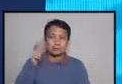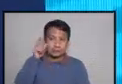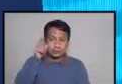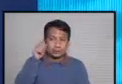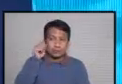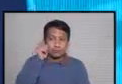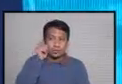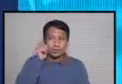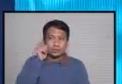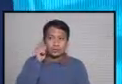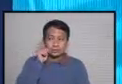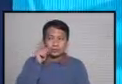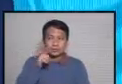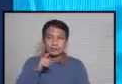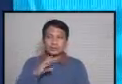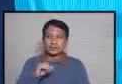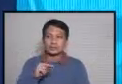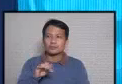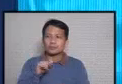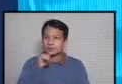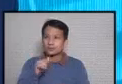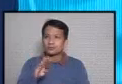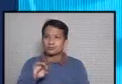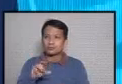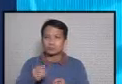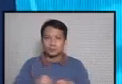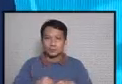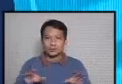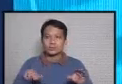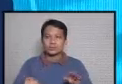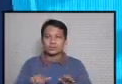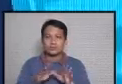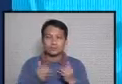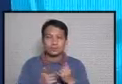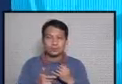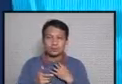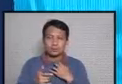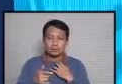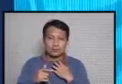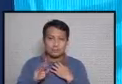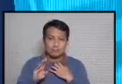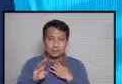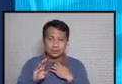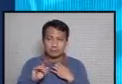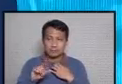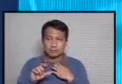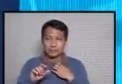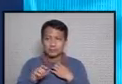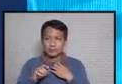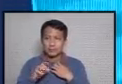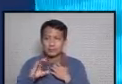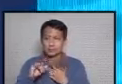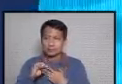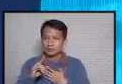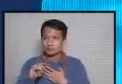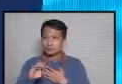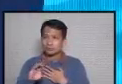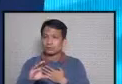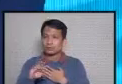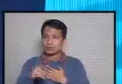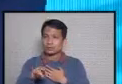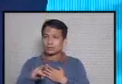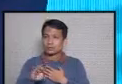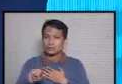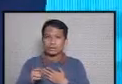Afuang na cane toad at hindi bullfrogs ang pinakawalan sa barangay Matandang Balara. Ang cane toad o karag